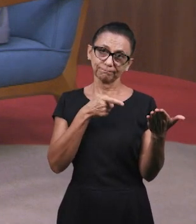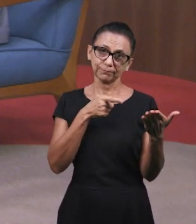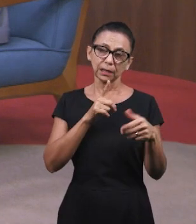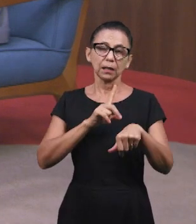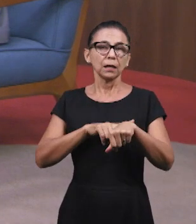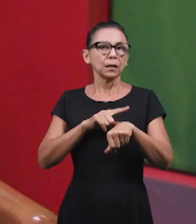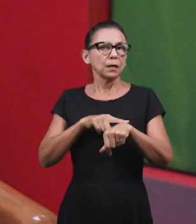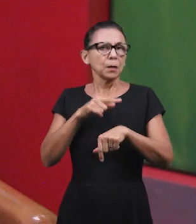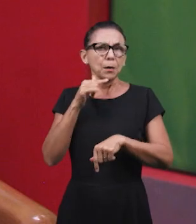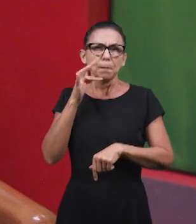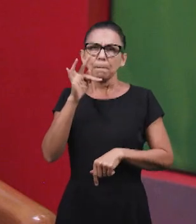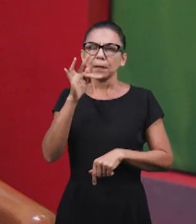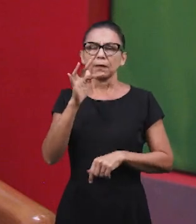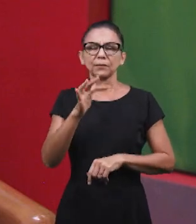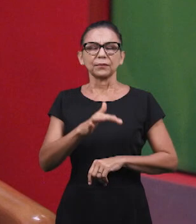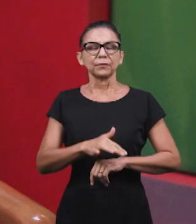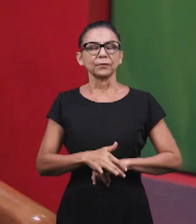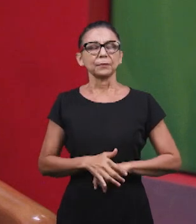si,